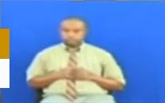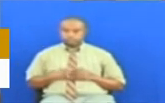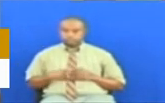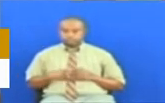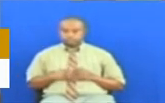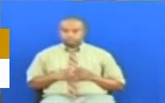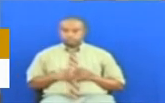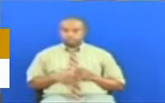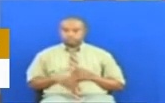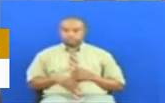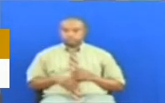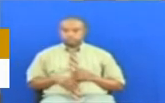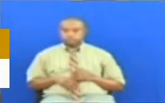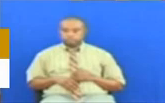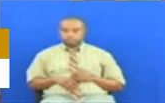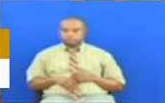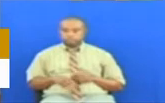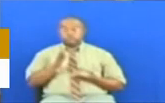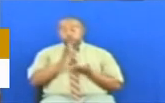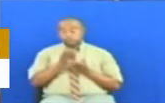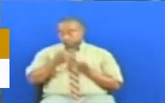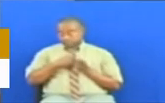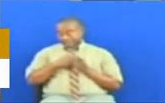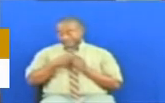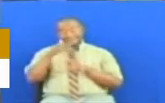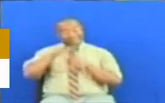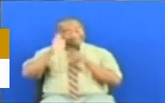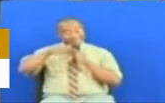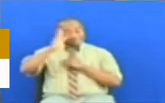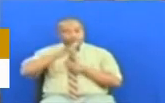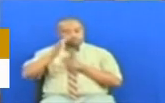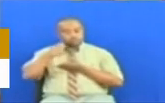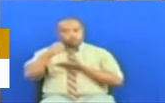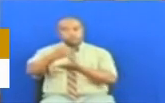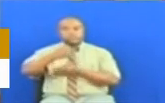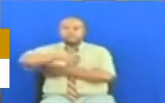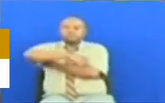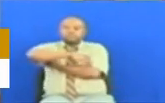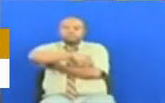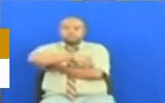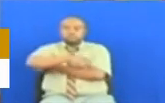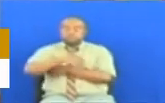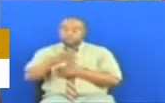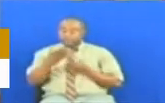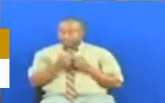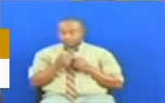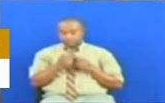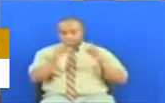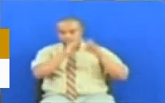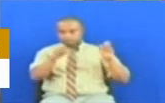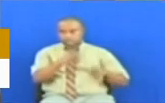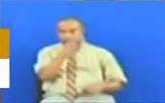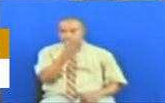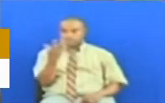kwa kweli nitaeleza juu zaidi ya uwekezaji kwenye eneo hili. Ibara ya 45,